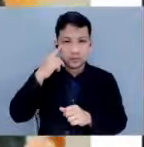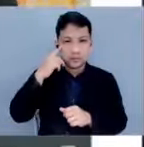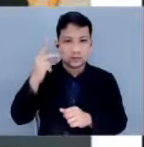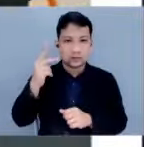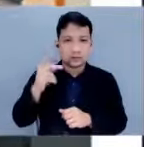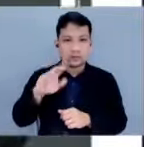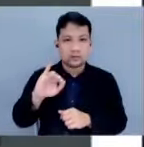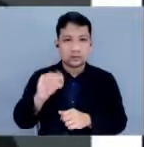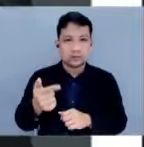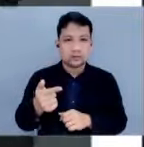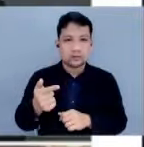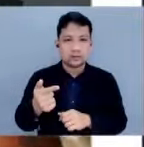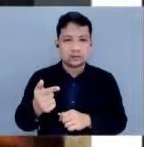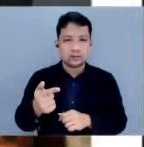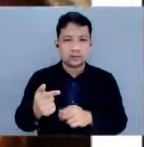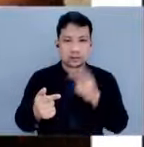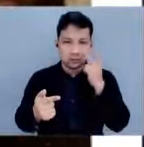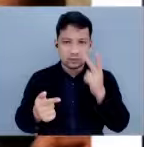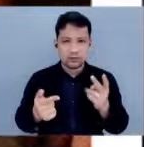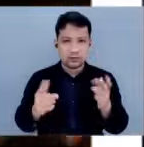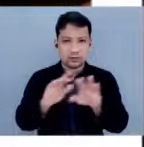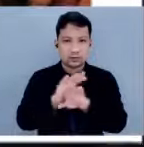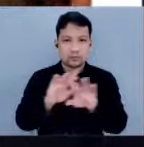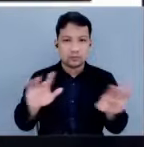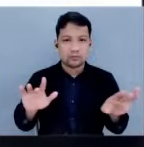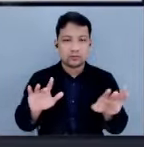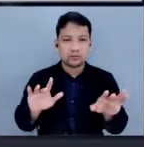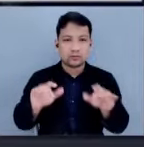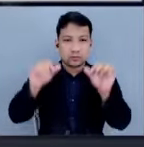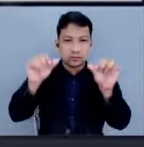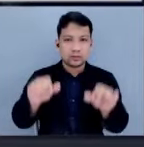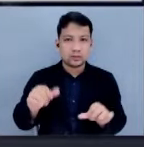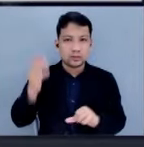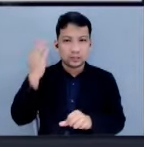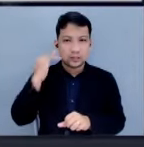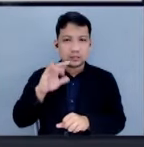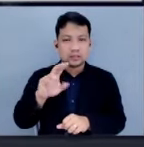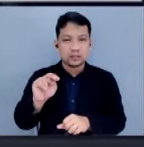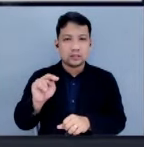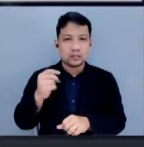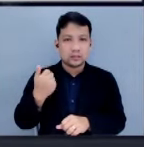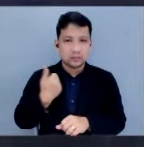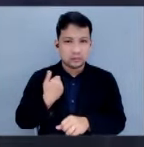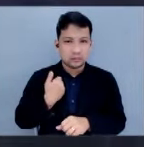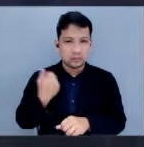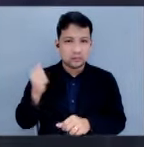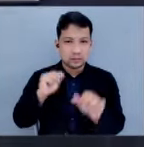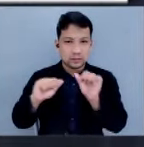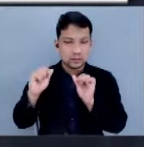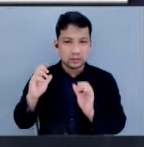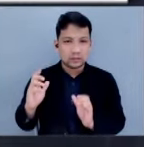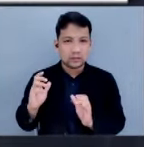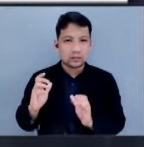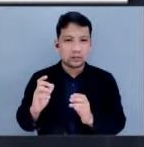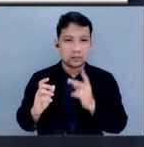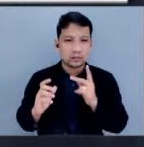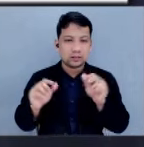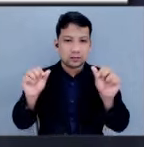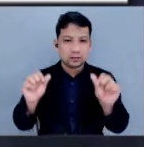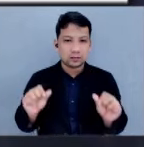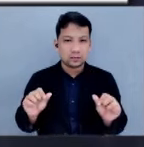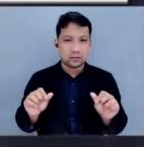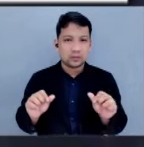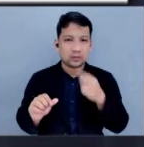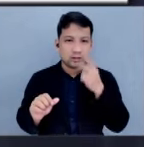aktres, mapapansing wala na nga ang pinost noon ni Yen na selfie nila ng aktor. Sa nasabing post, mapapansing